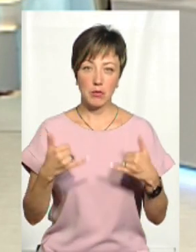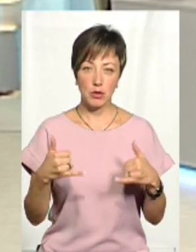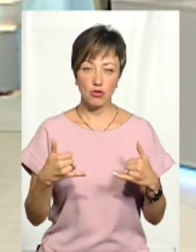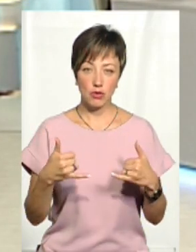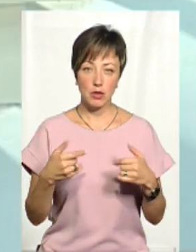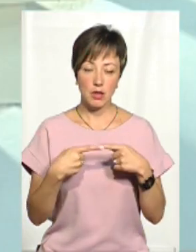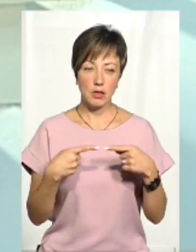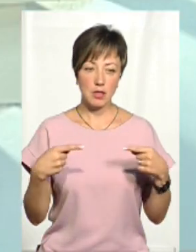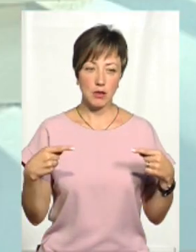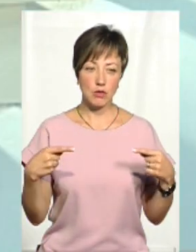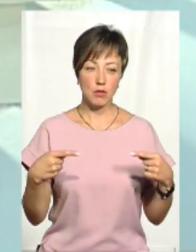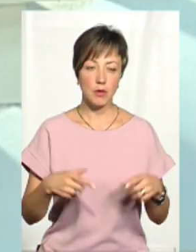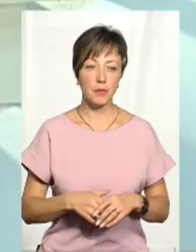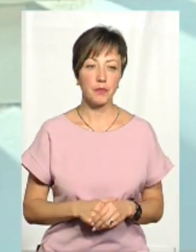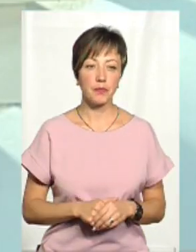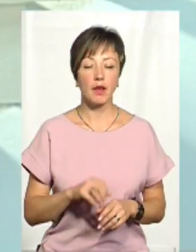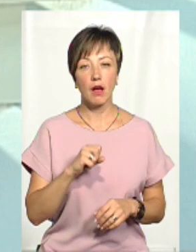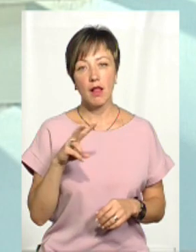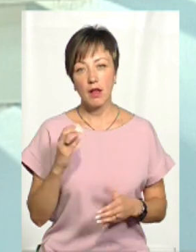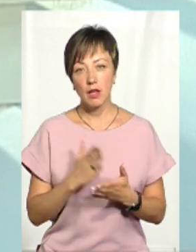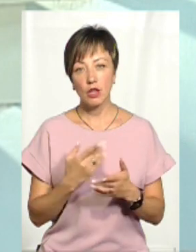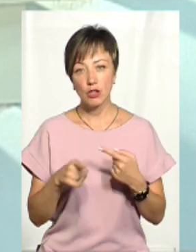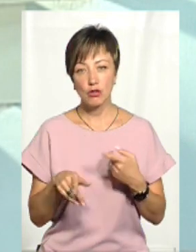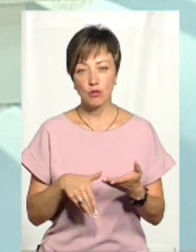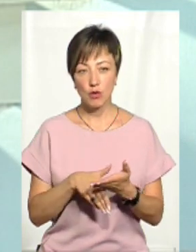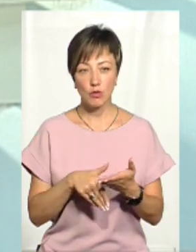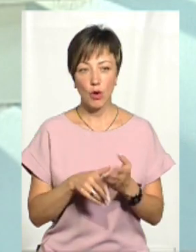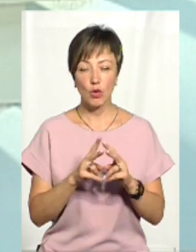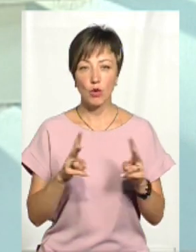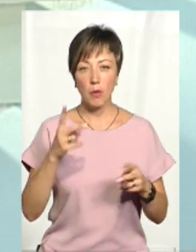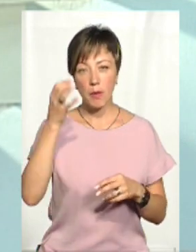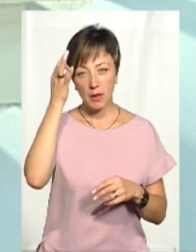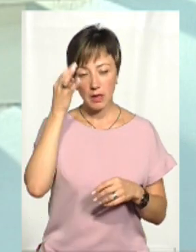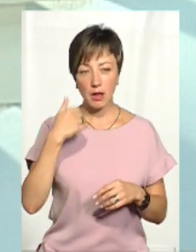хімічні засоби захисту, але є інші способи. От, хто